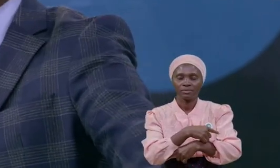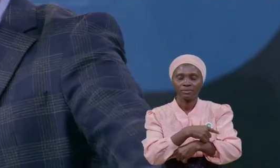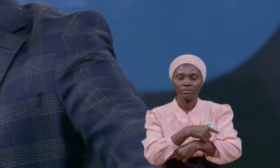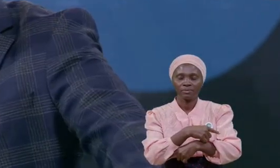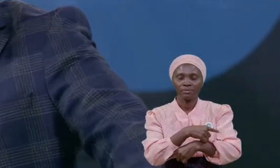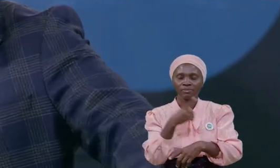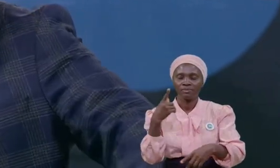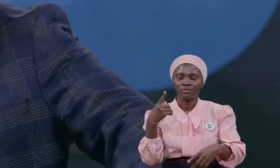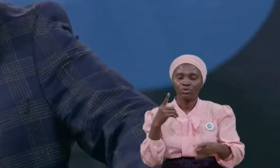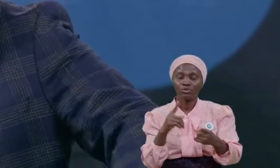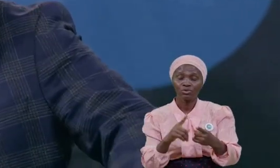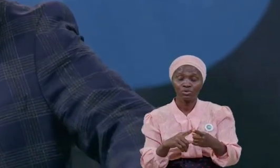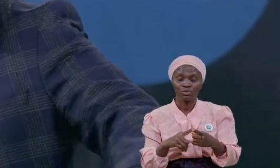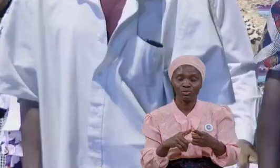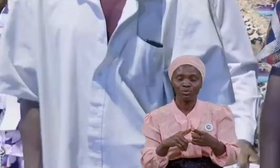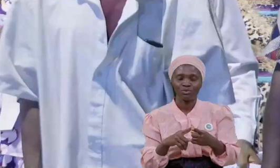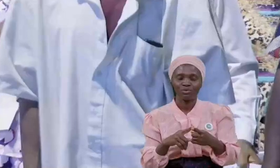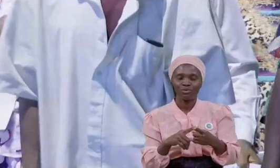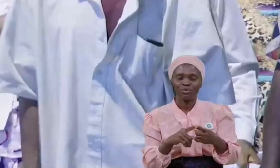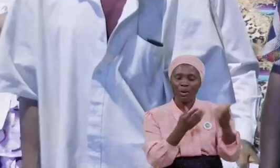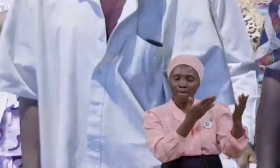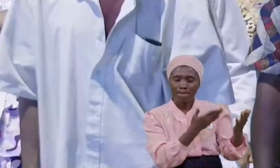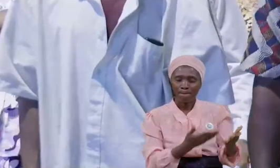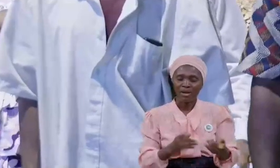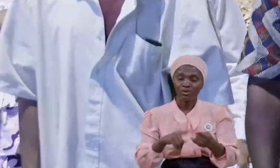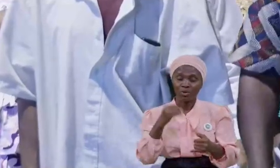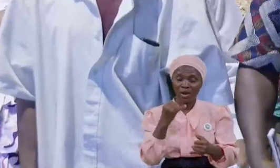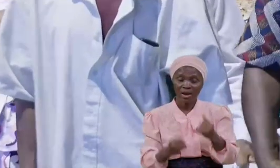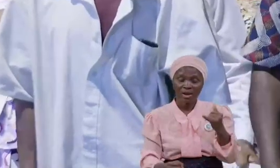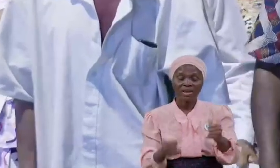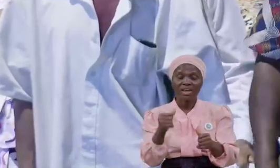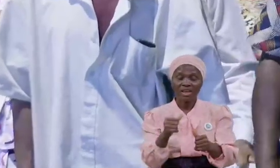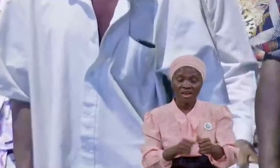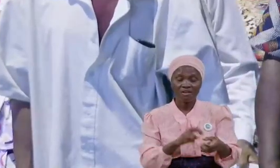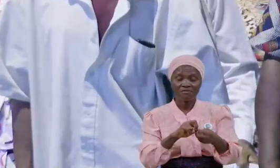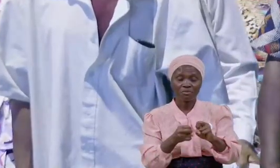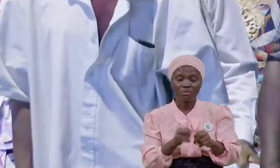finalise tout problème dans chaque vie au nom de Jésus.